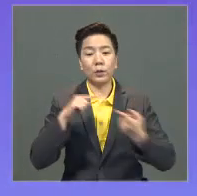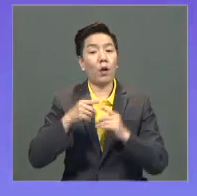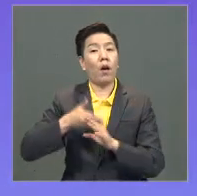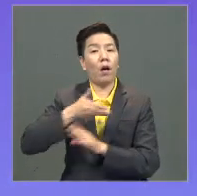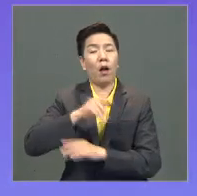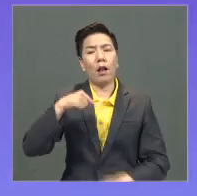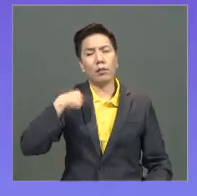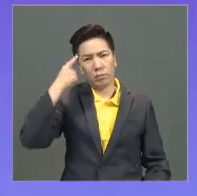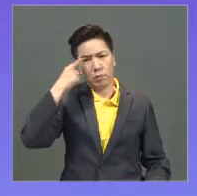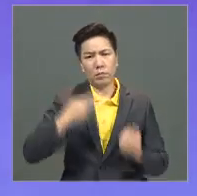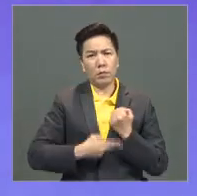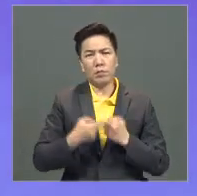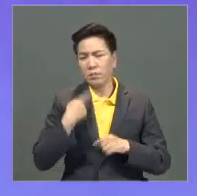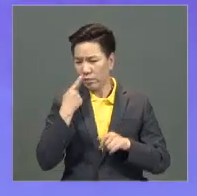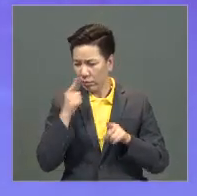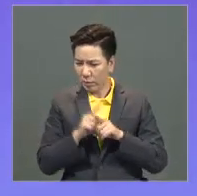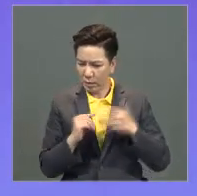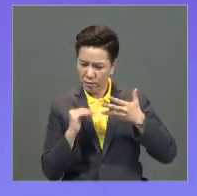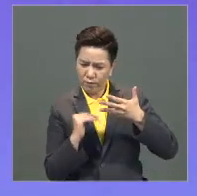มีหลายที่เข้ามาร่วมโครงการนี้บ้างครับที่ท่านเข้าไปดูโรงแรมมาเรียบร้อยแล้วนะคะคือตอนแรกๆก็x